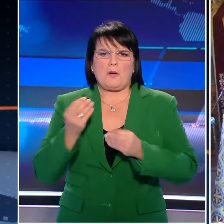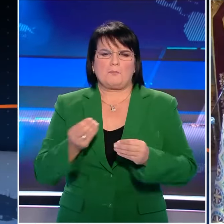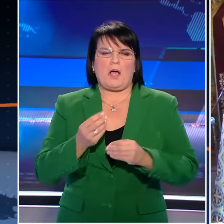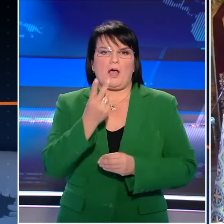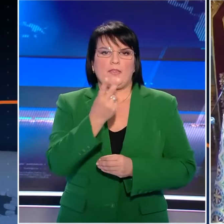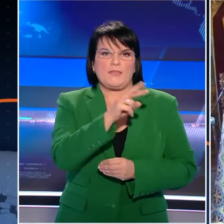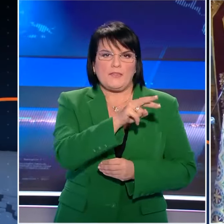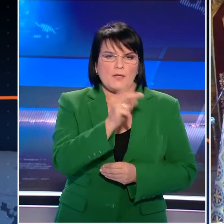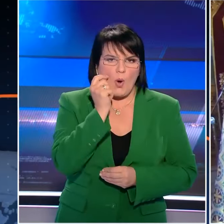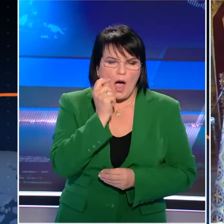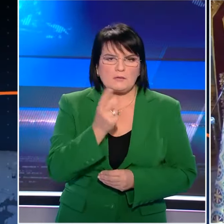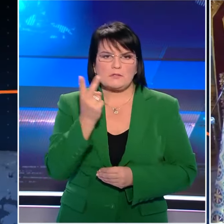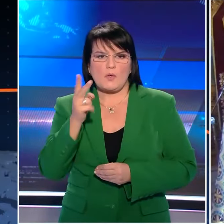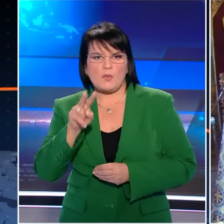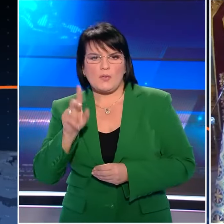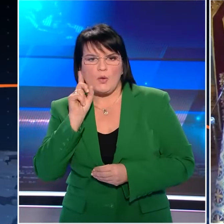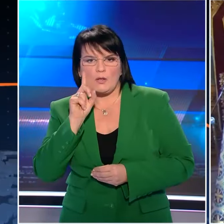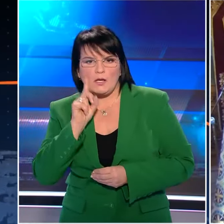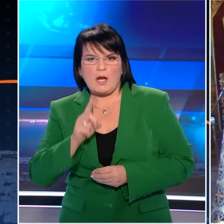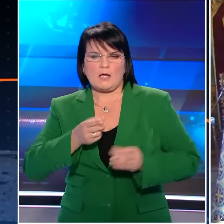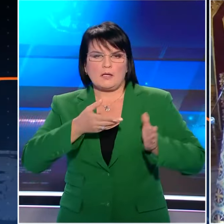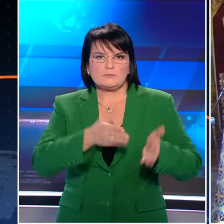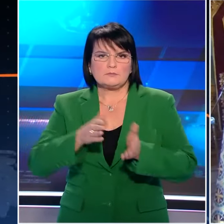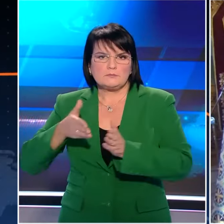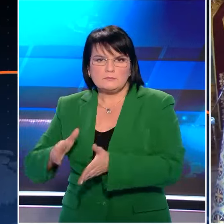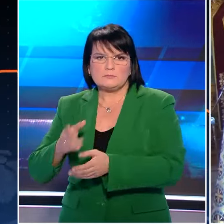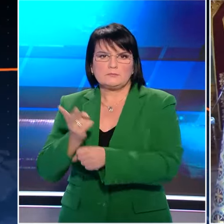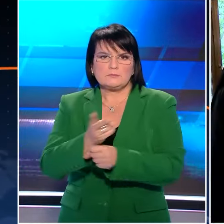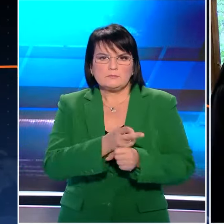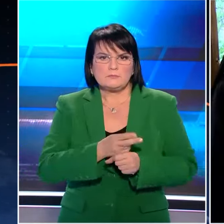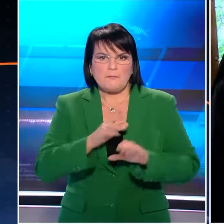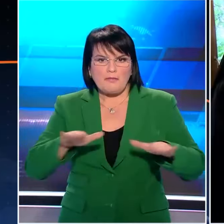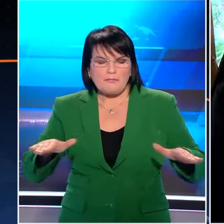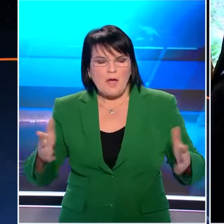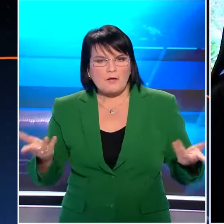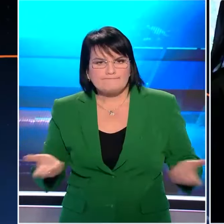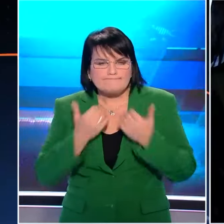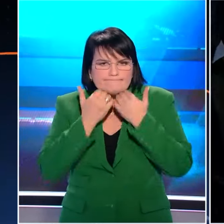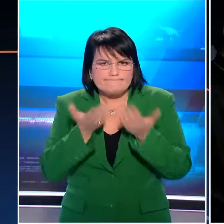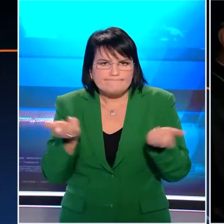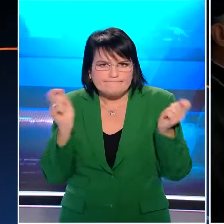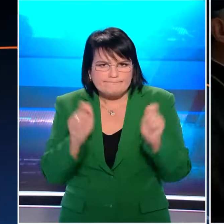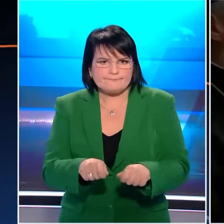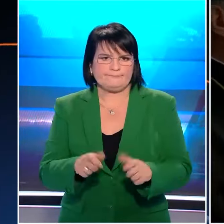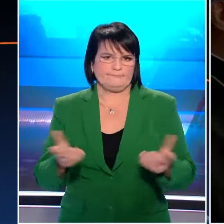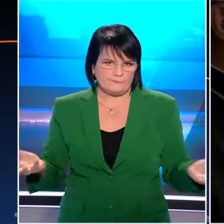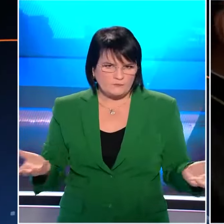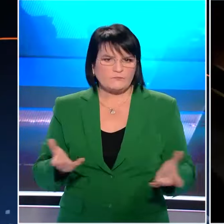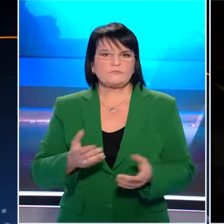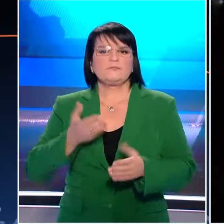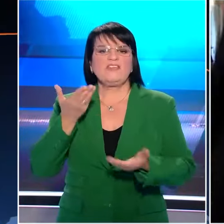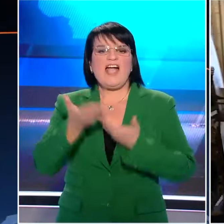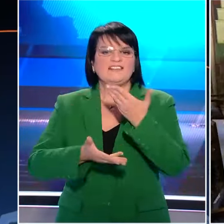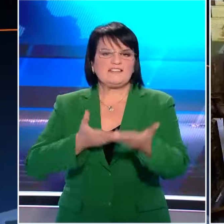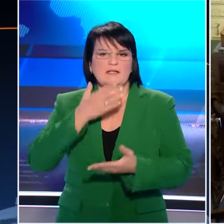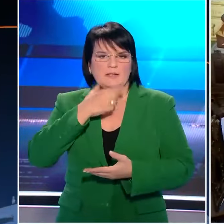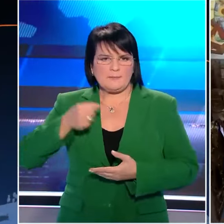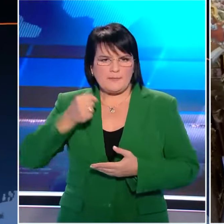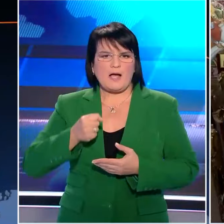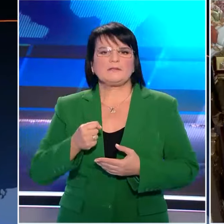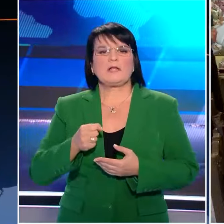κλωσομηχανή, δύο άνδρες ή δύο γυναίκες να κάνουν παιδιά. Αυτό δεν γίνεται. Μετά τα επίμονα αιτήματα των Μητροπολιτών, ανακοινώθηκε ότι η ιεραρχία